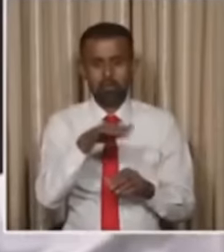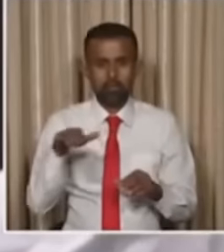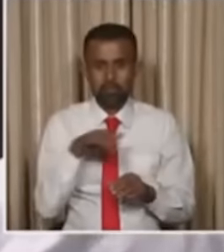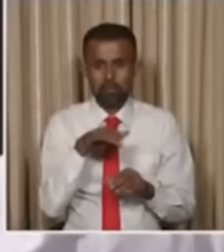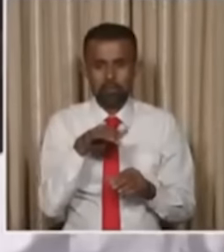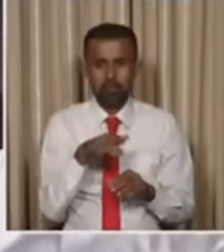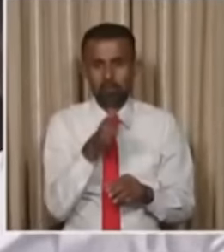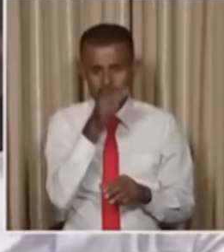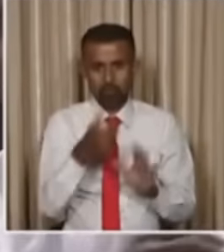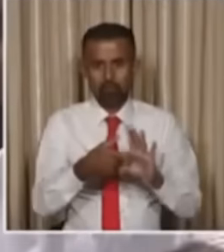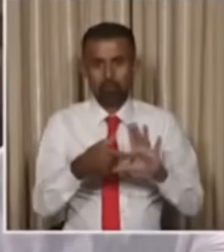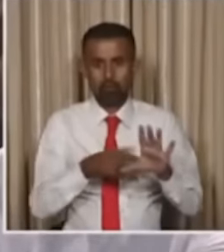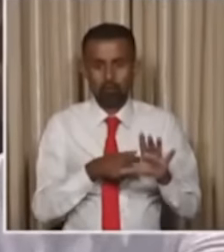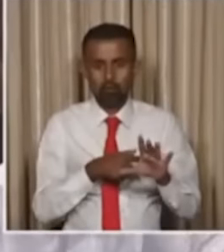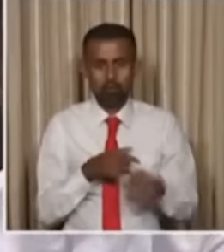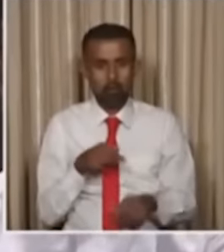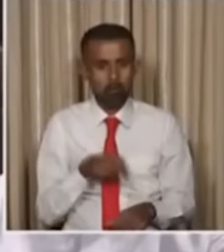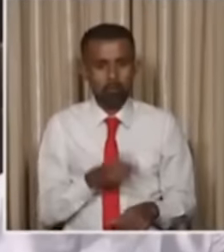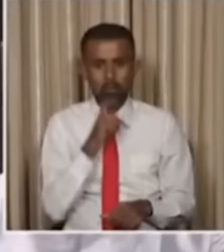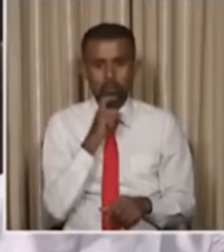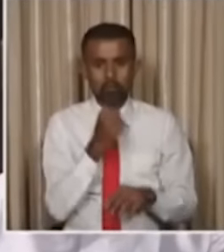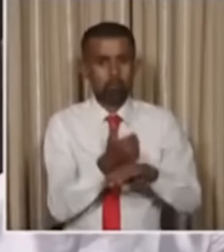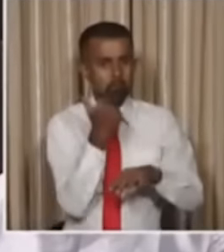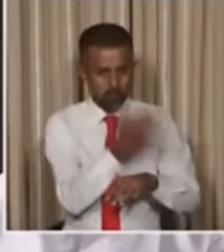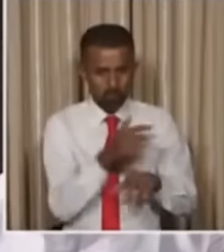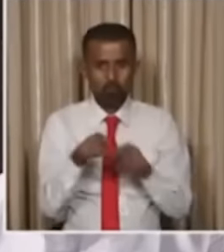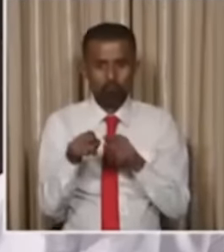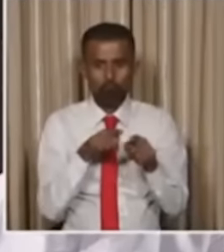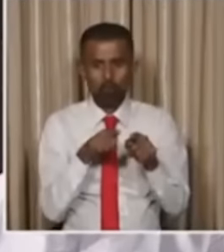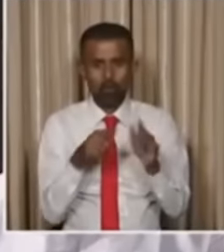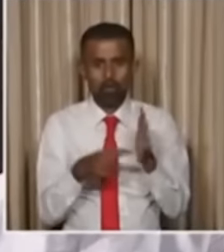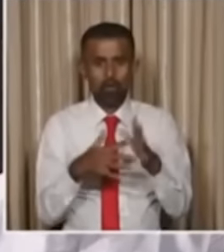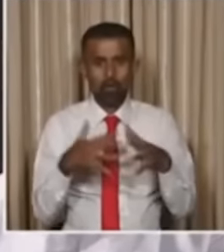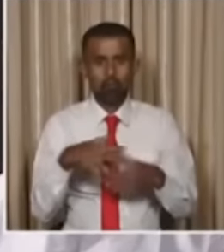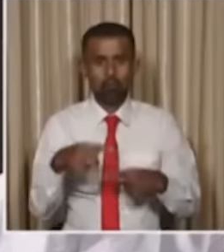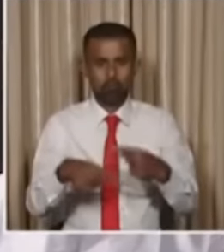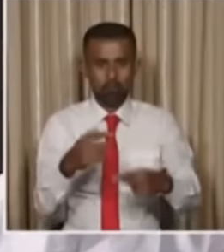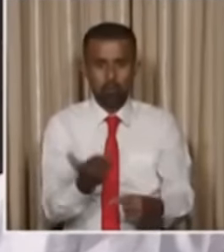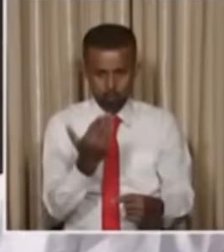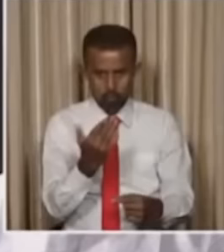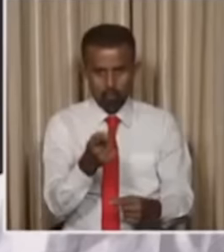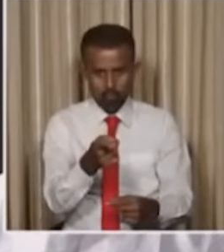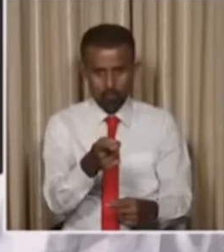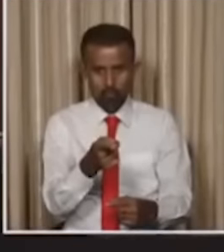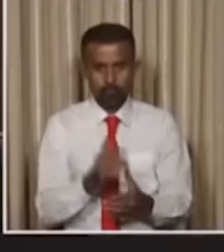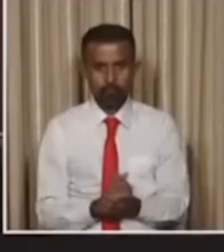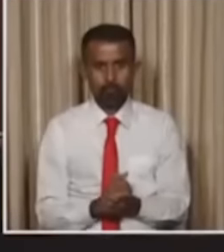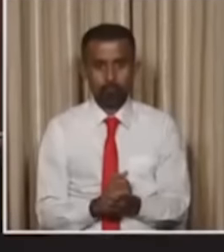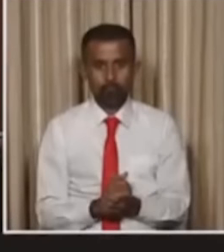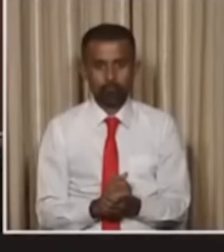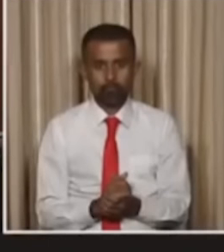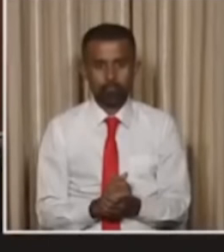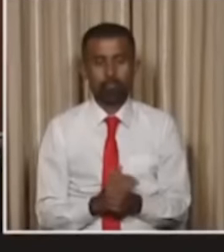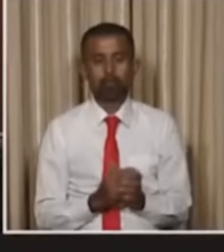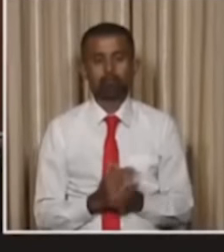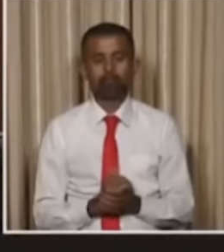සමාජයේ නොමගයවන. ඉතින් ඇත්තට මේක අධිකරණයට අපහාස කිරීමක්. ඉතින් ඒක ඇත්තටම නීති ක්‍රියාත්මක විය යුතු විශේෂම නීතිය. පැහැදිලි ගරු මන්ත්‍රීතුමා ඔව් මිලේ